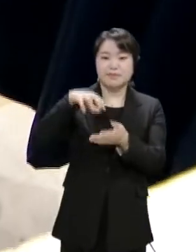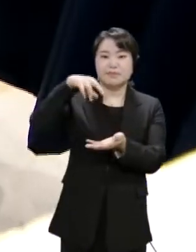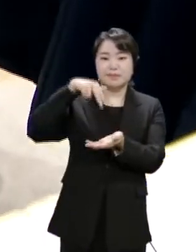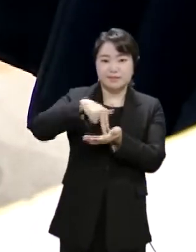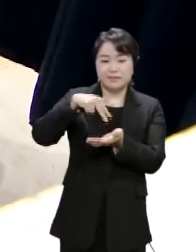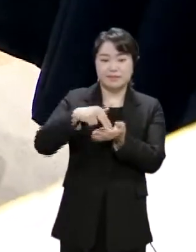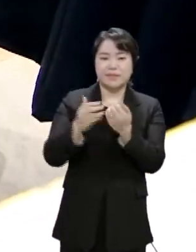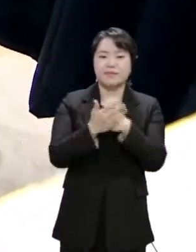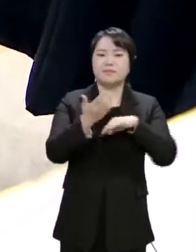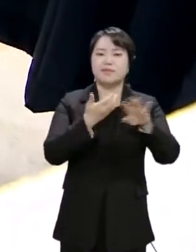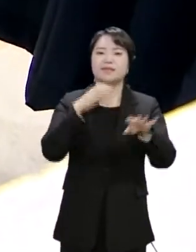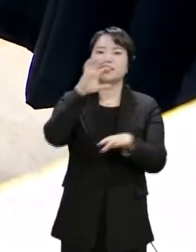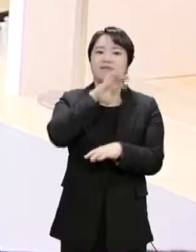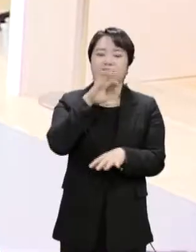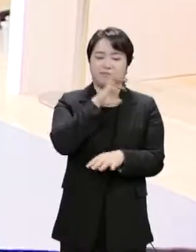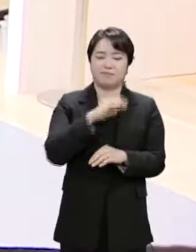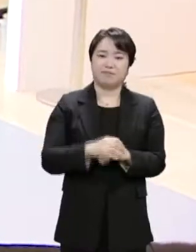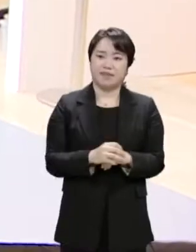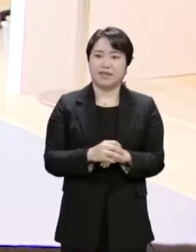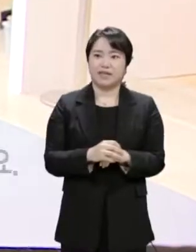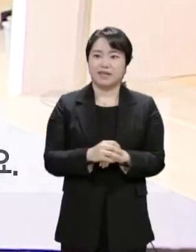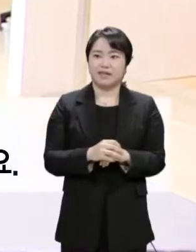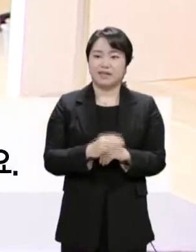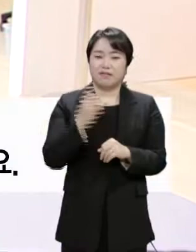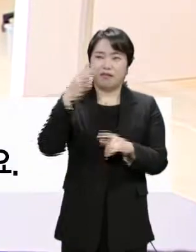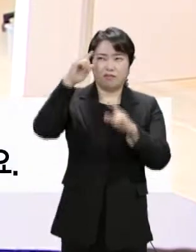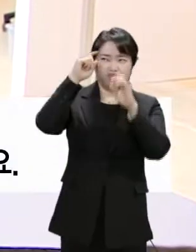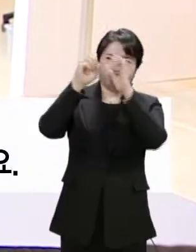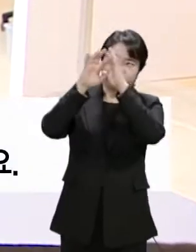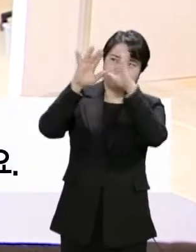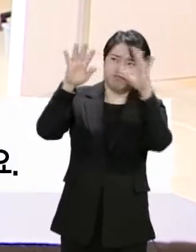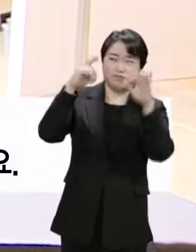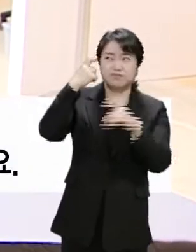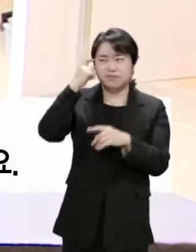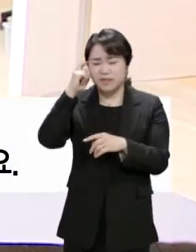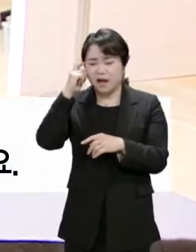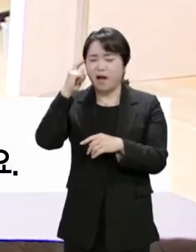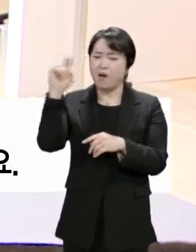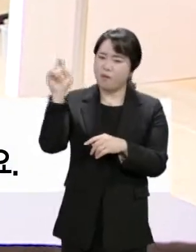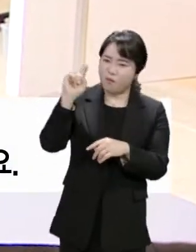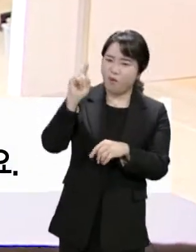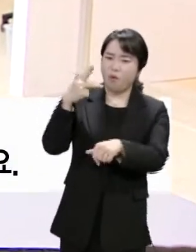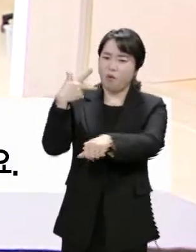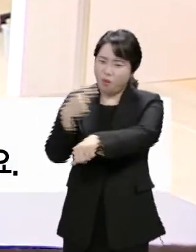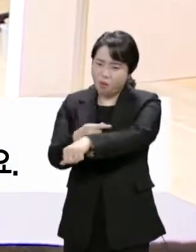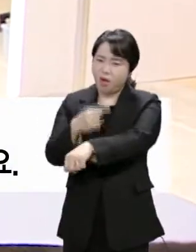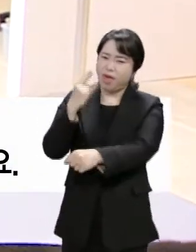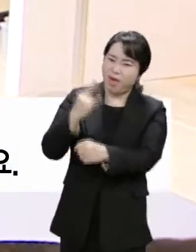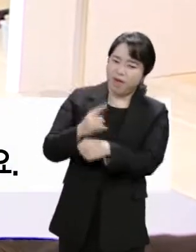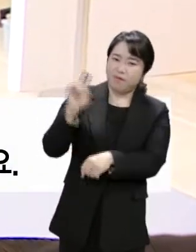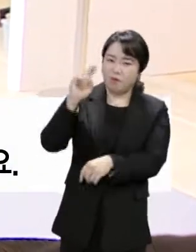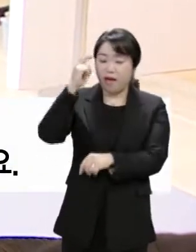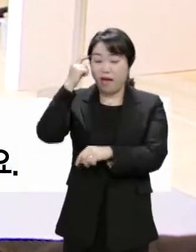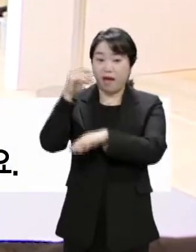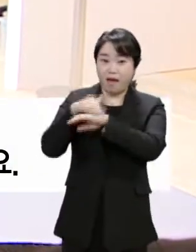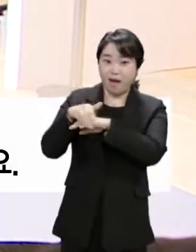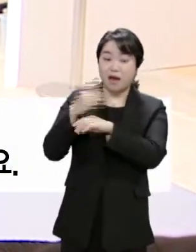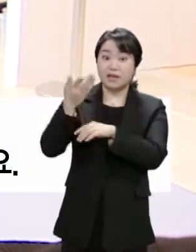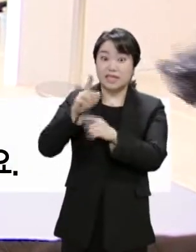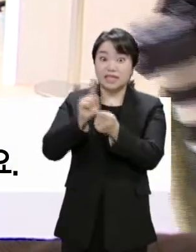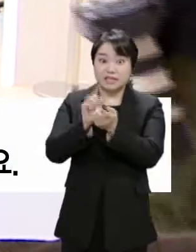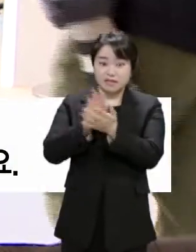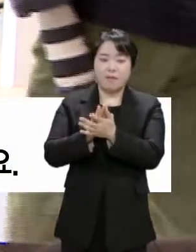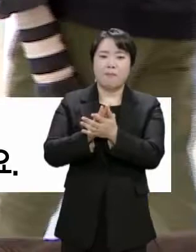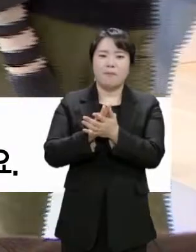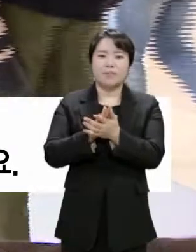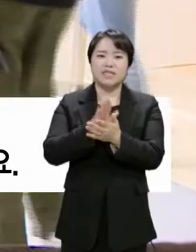시간으로 기획됐습니다. 사실 이제 상상 속에서만 이제 구도를 잡고 업무를 진행했었는데 실제로 이렇게 와서